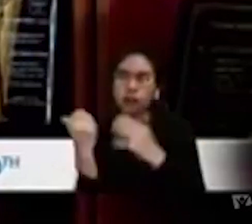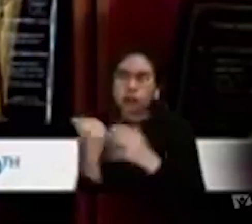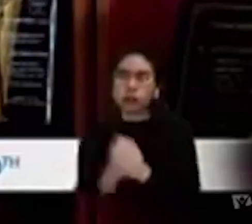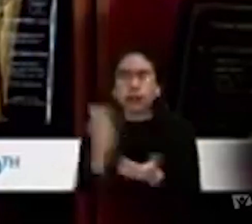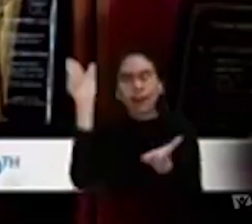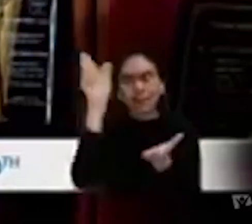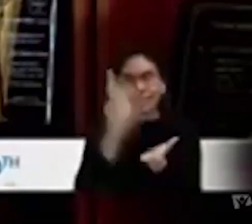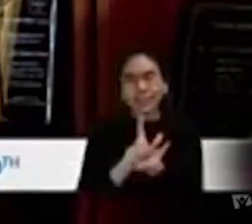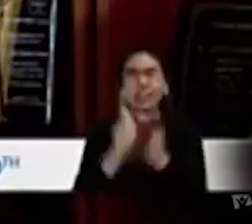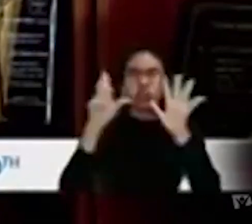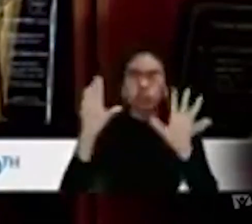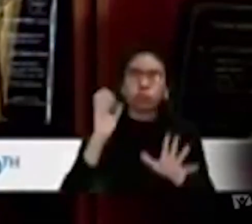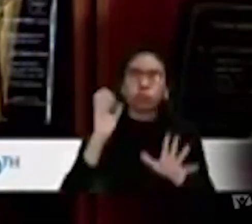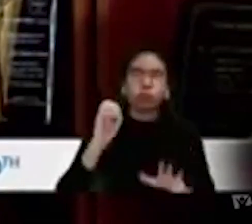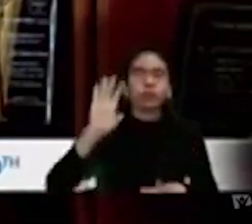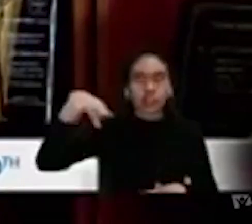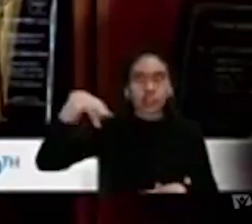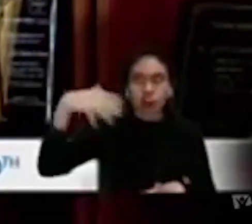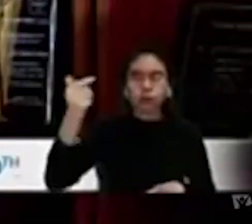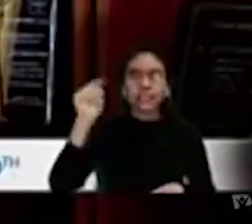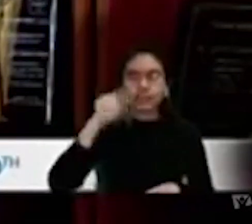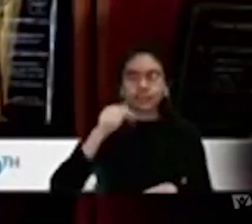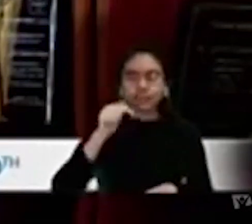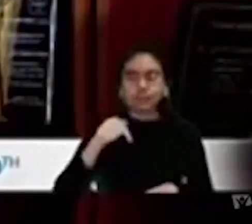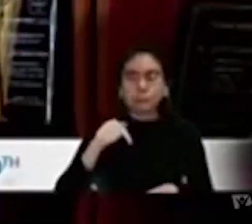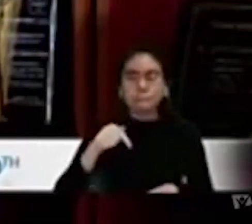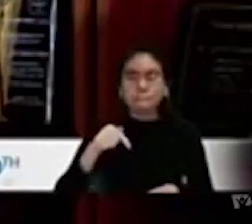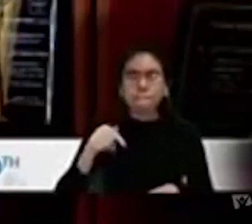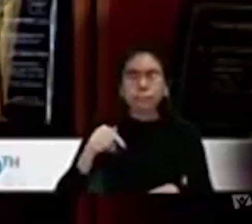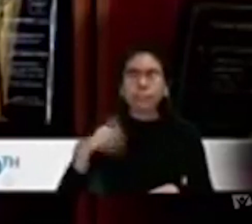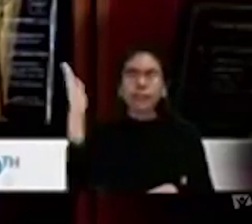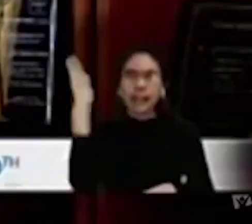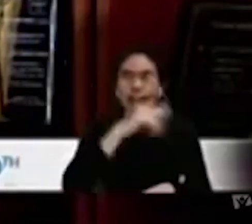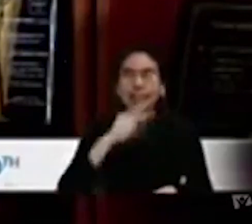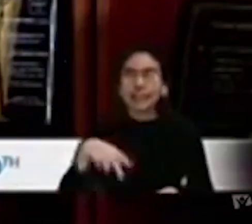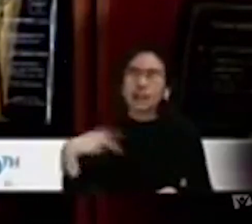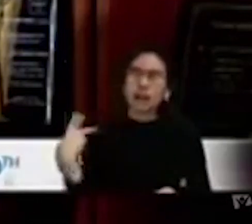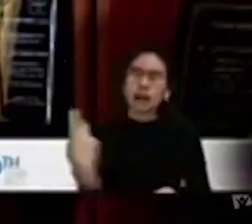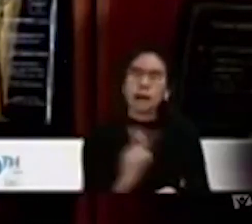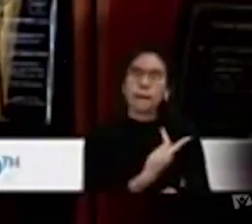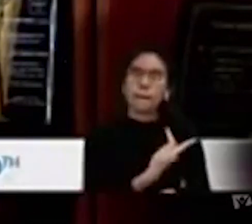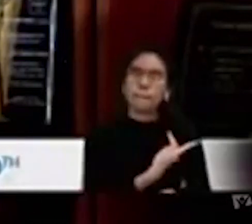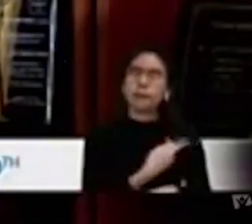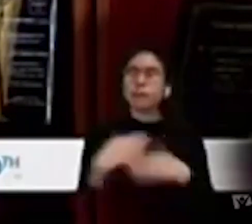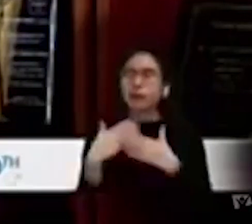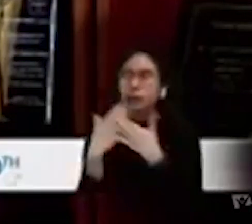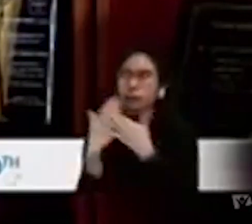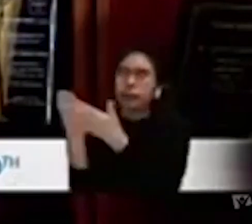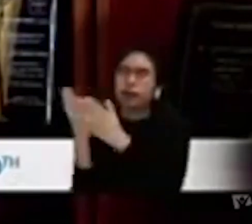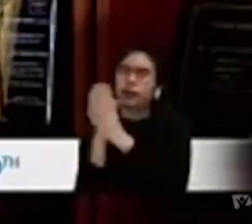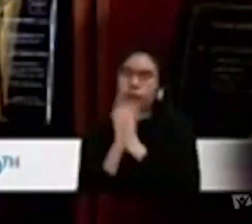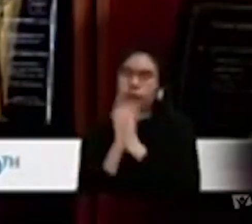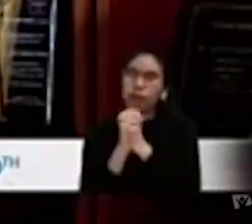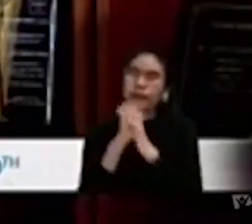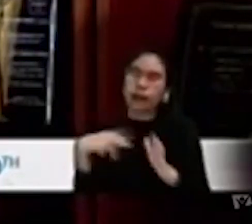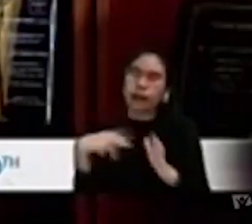ini. Dan hari ini kami akan menyampaikan doa ikrar kami kepada-Mu ya Tuhan.